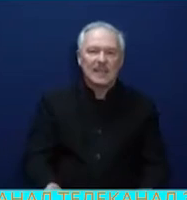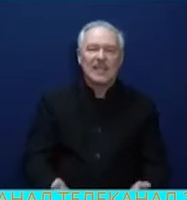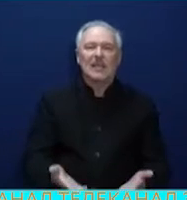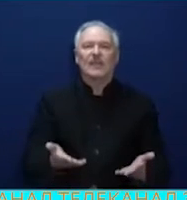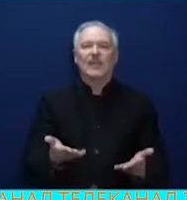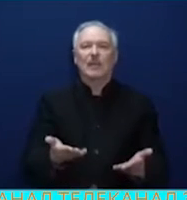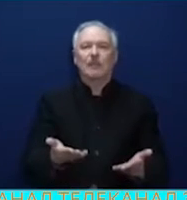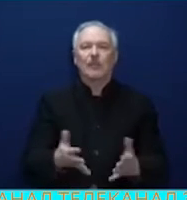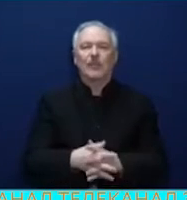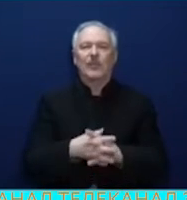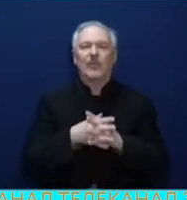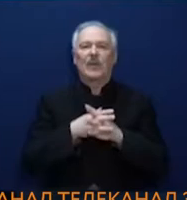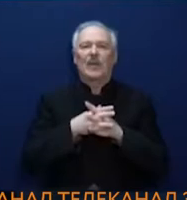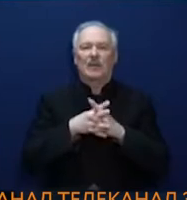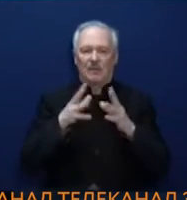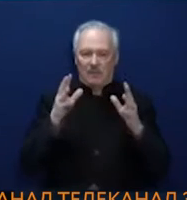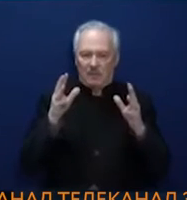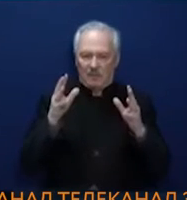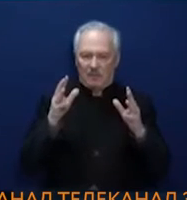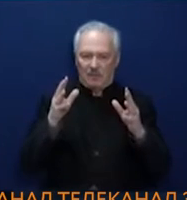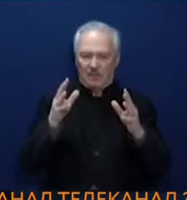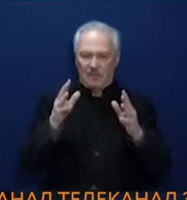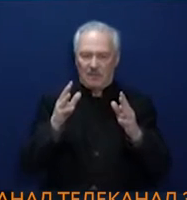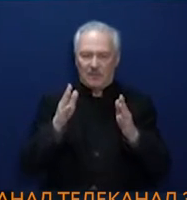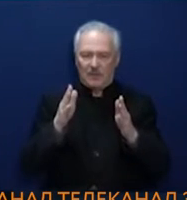нас всегда